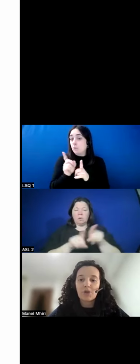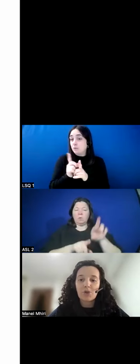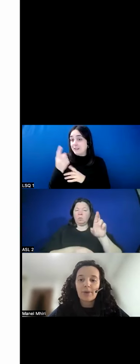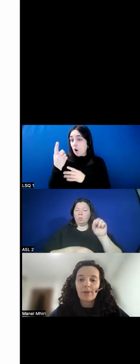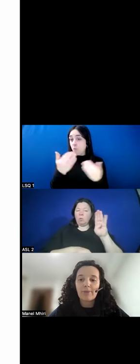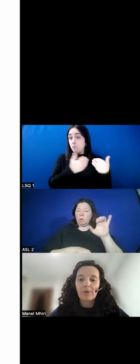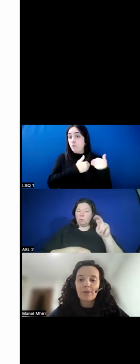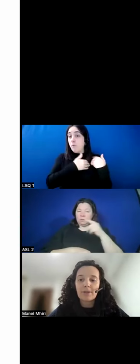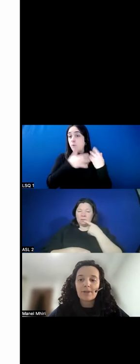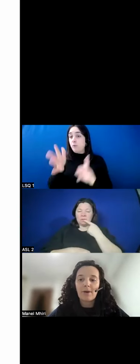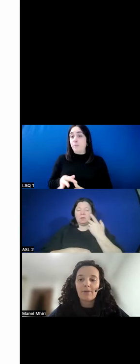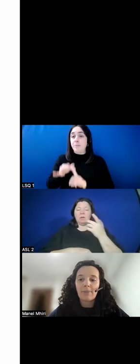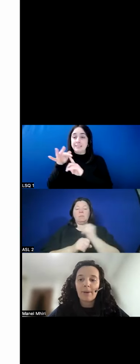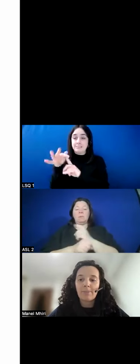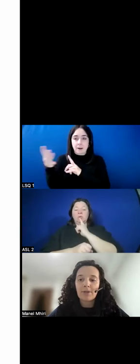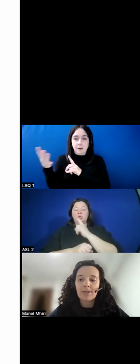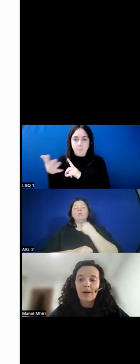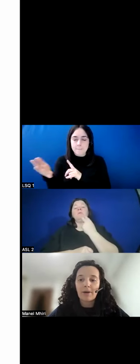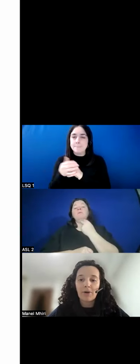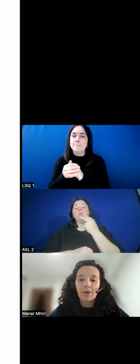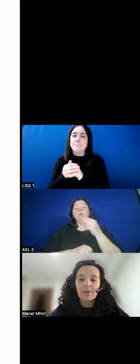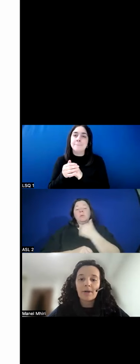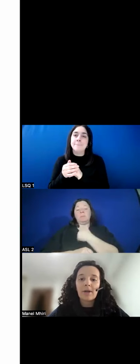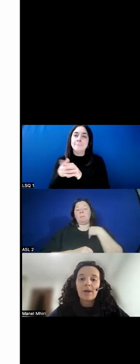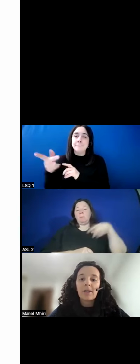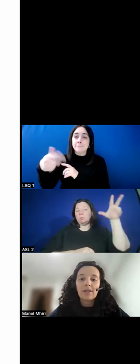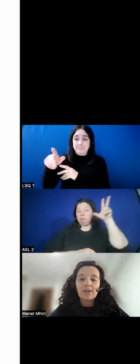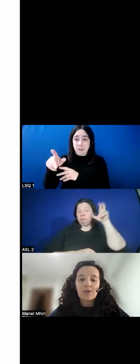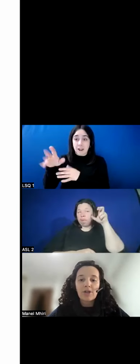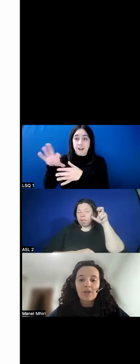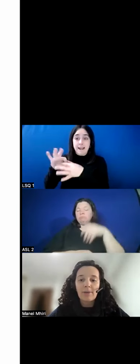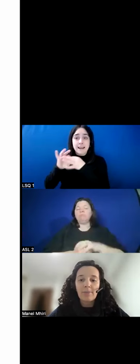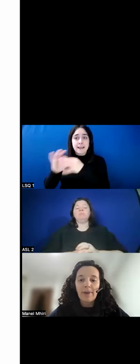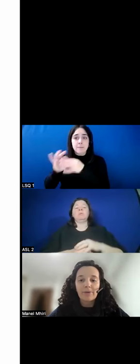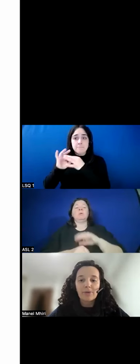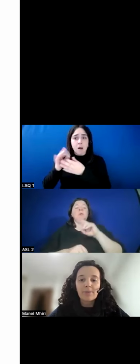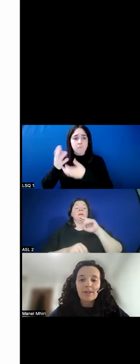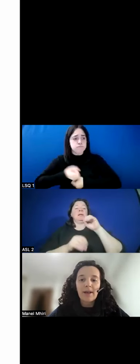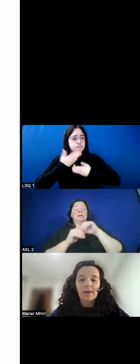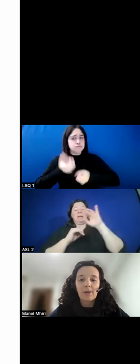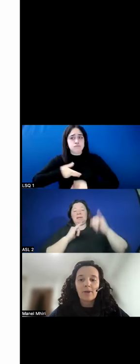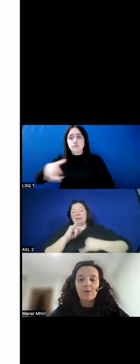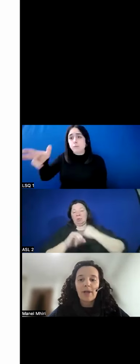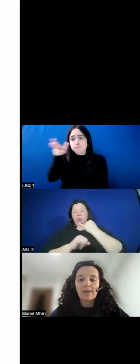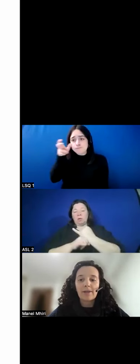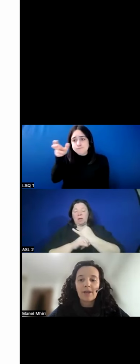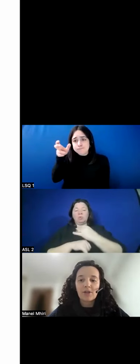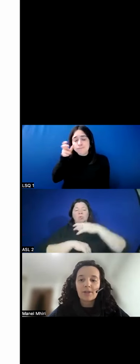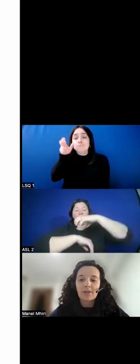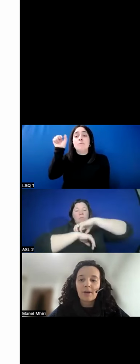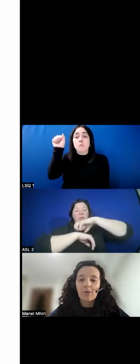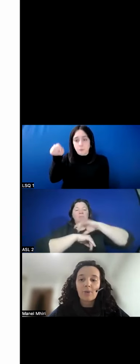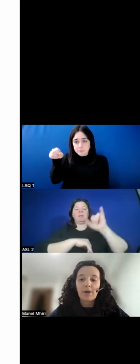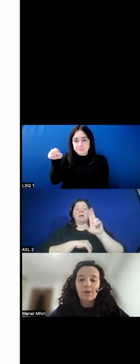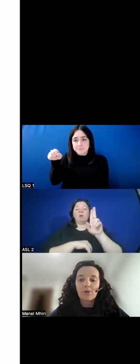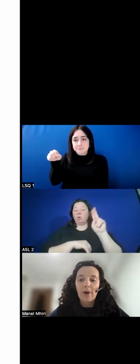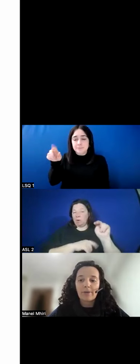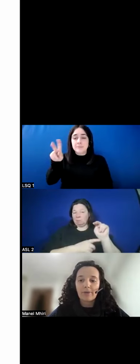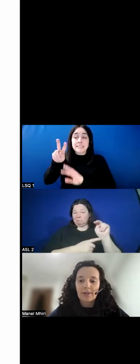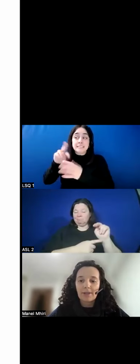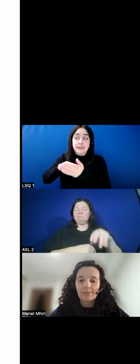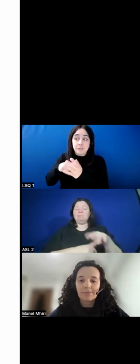principaux, c'est de s'assurer que les voix des membres sont entendues sur la scène internationale, comme